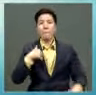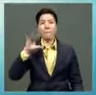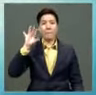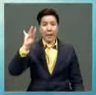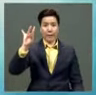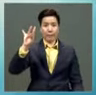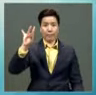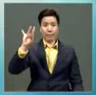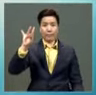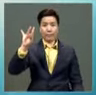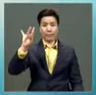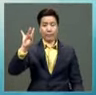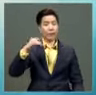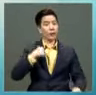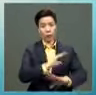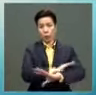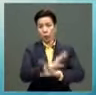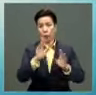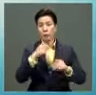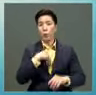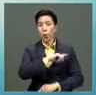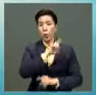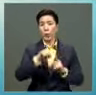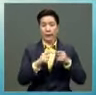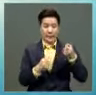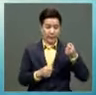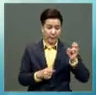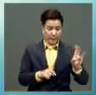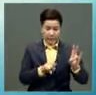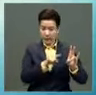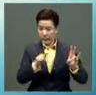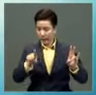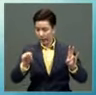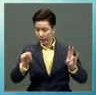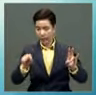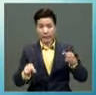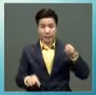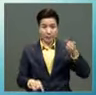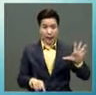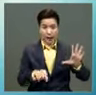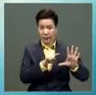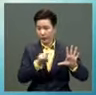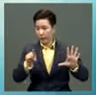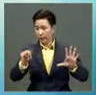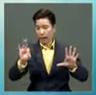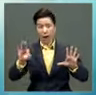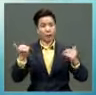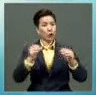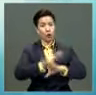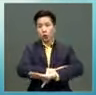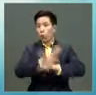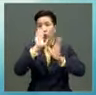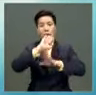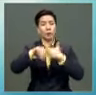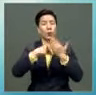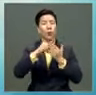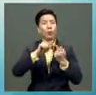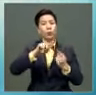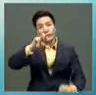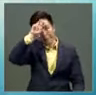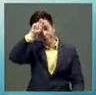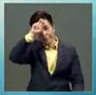ยวบินก็คือ17ถึง20และ25ถึง29ที่จะเกิดขึ้นนี้อันเนื่องมาจากสิ่งที่เ